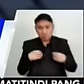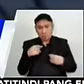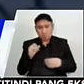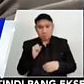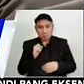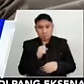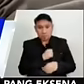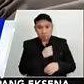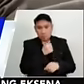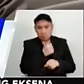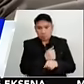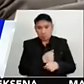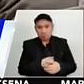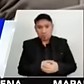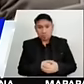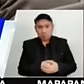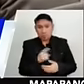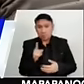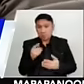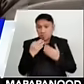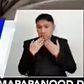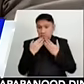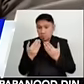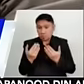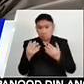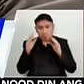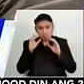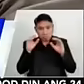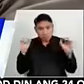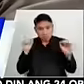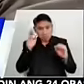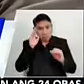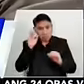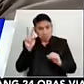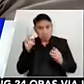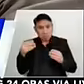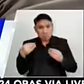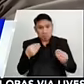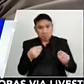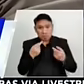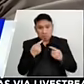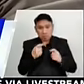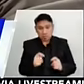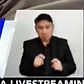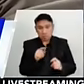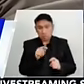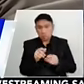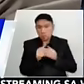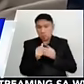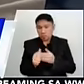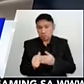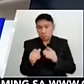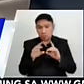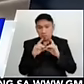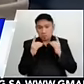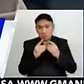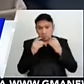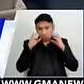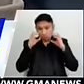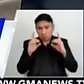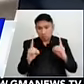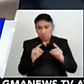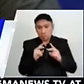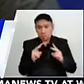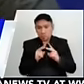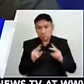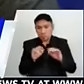Sa isang pahayag, pinasalamatan ni Angara ang Pangulo sa tiwala at kumpiyansang ibinigay sa kanya para pamunuan ang kagawaran na tinawag niyang isang mahalagang